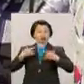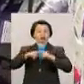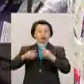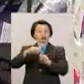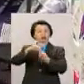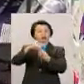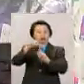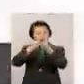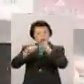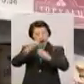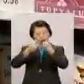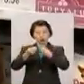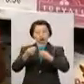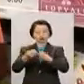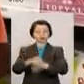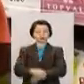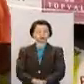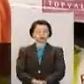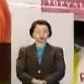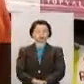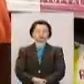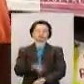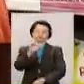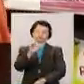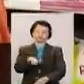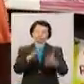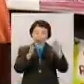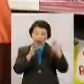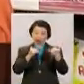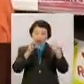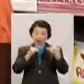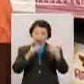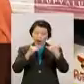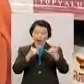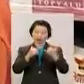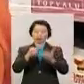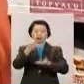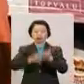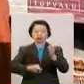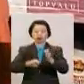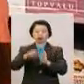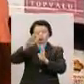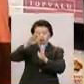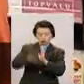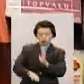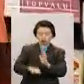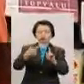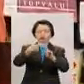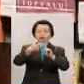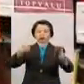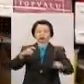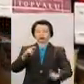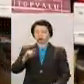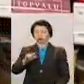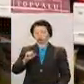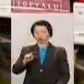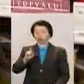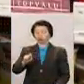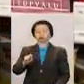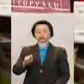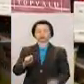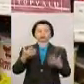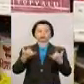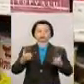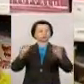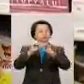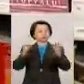grocery thing. Saya harap harga lagi murah daripada yang GST itulah. Sebab sekarang ni pun tak